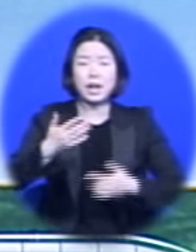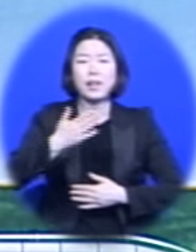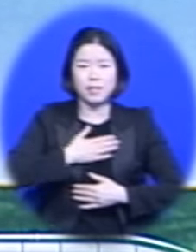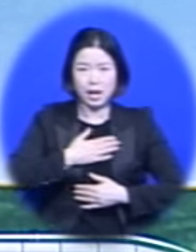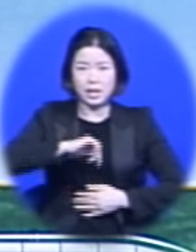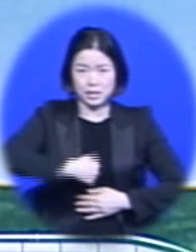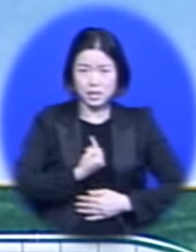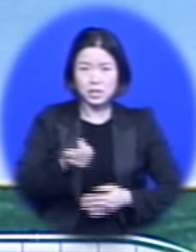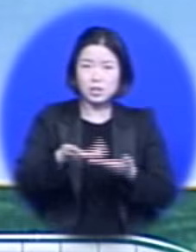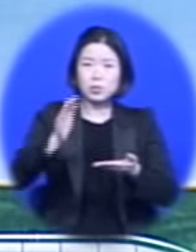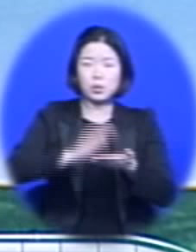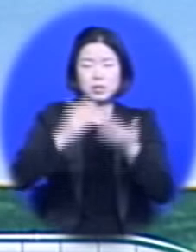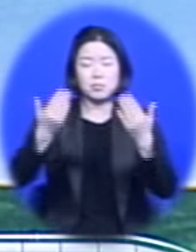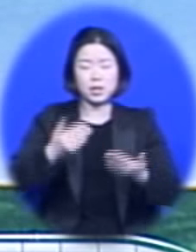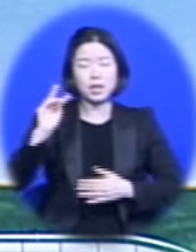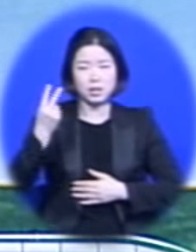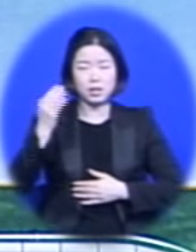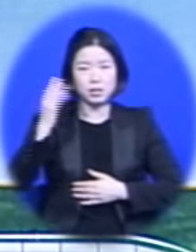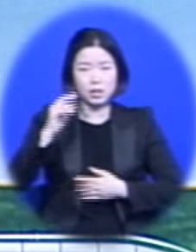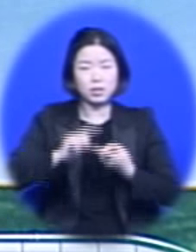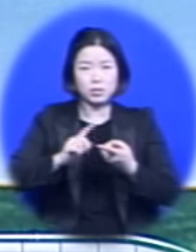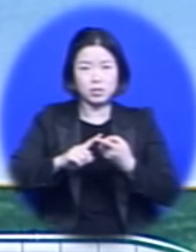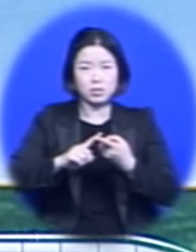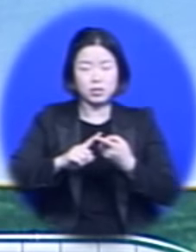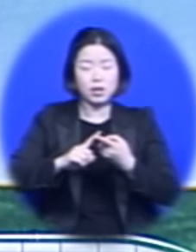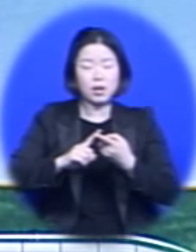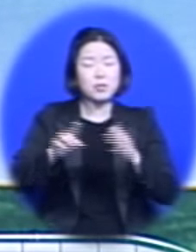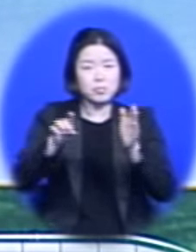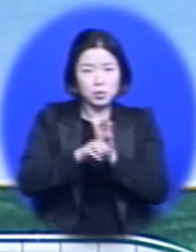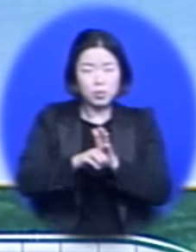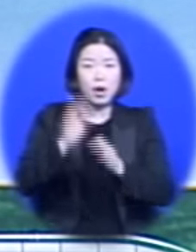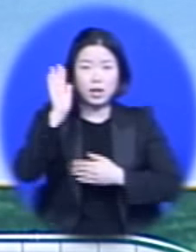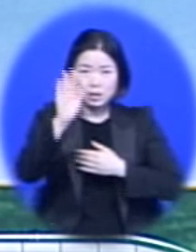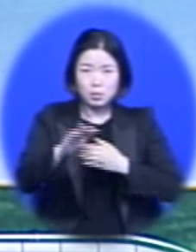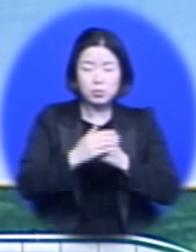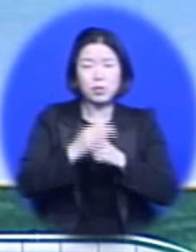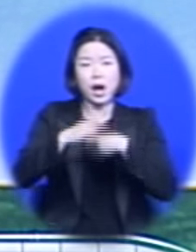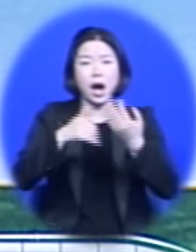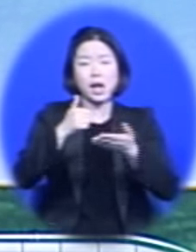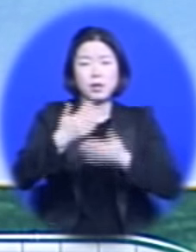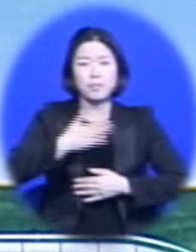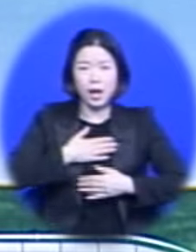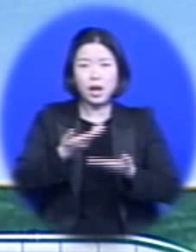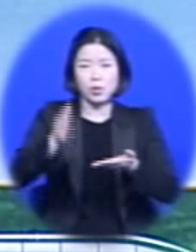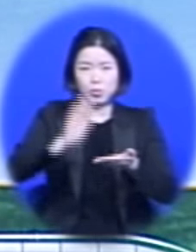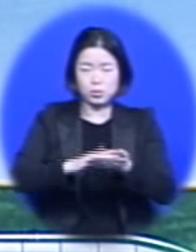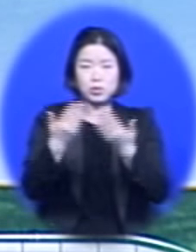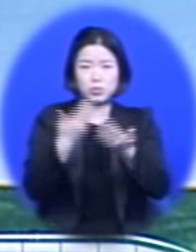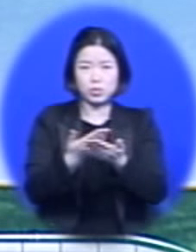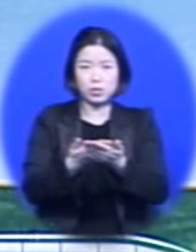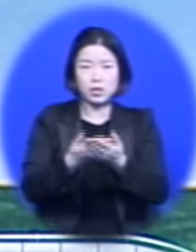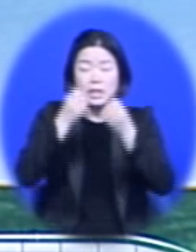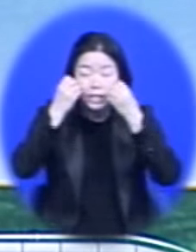거구나. 그래서 하나님 앞에 그때부터 기도하기를 하나님 나를 고치세요. 새 삶을 살게